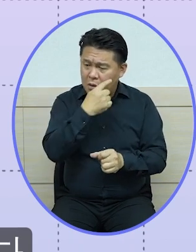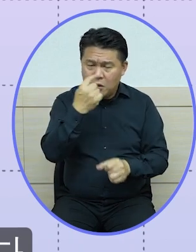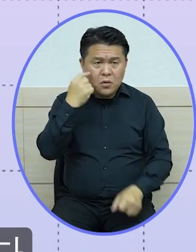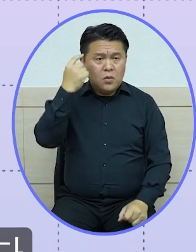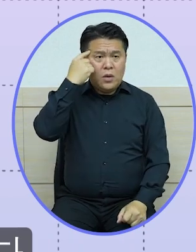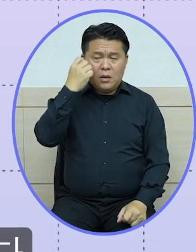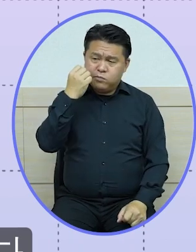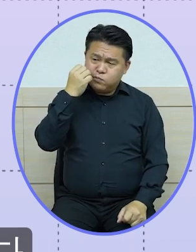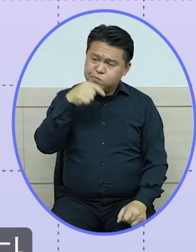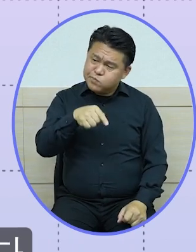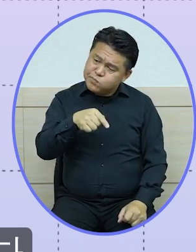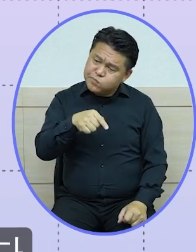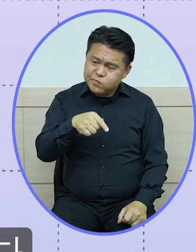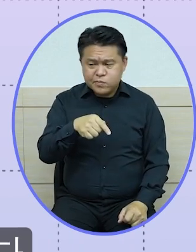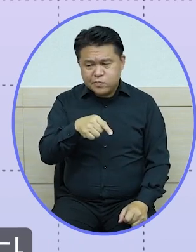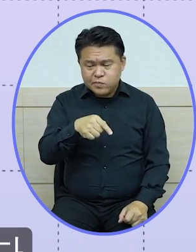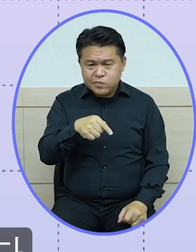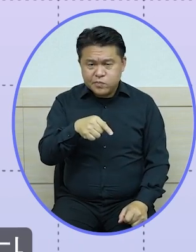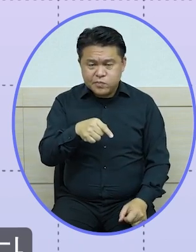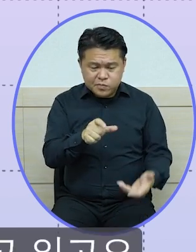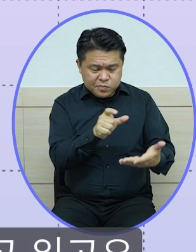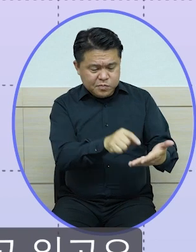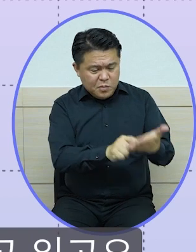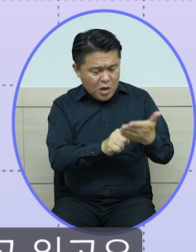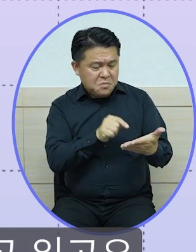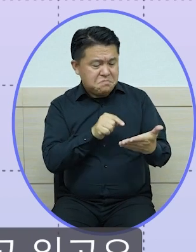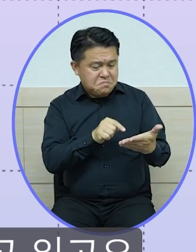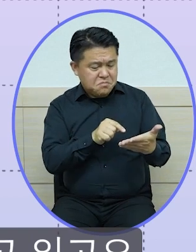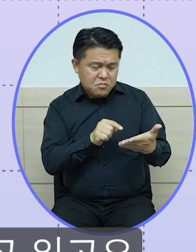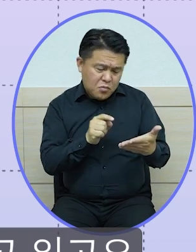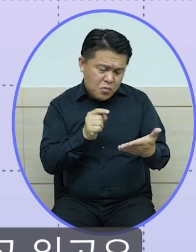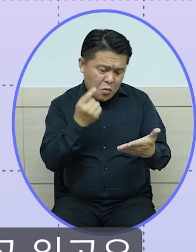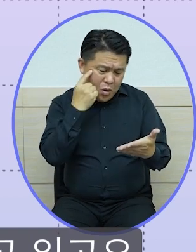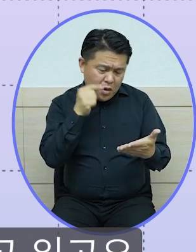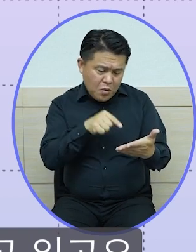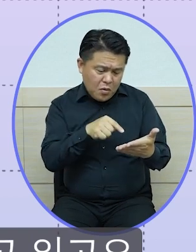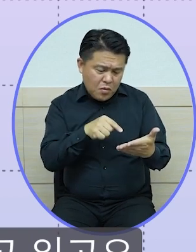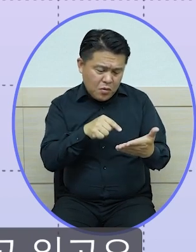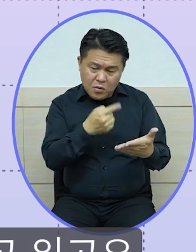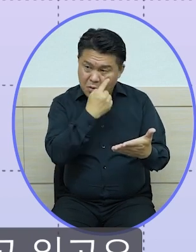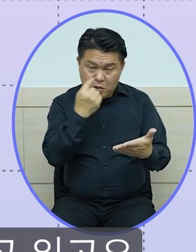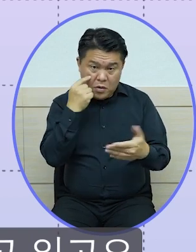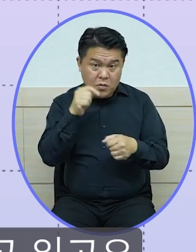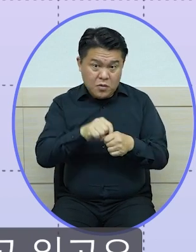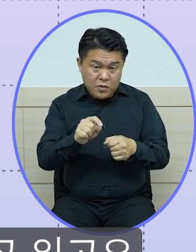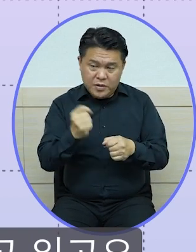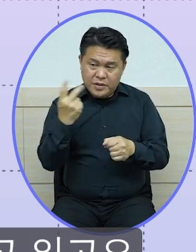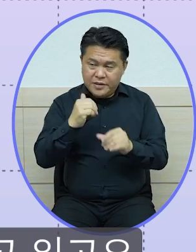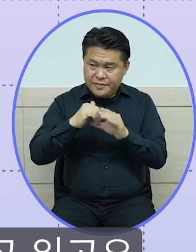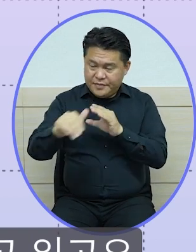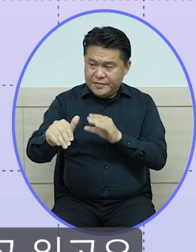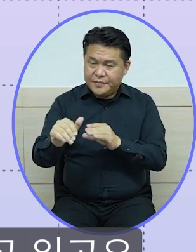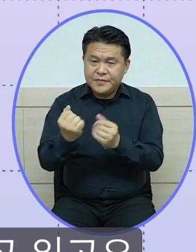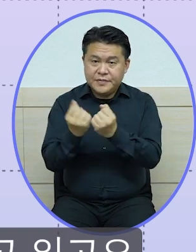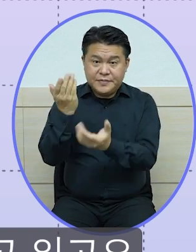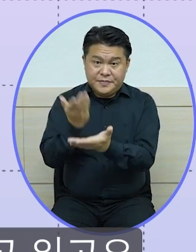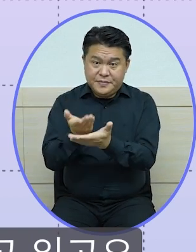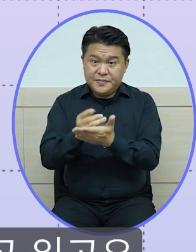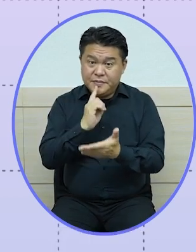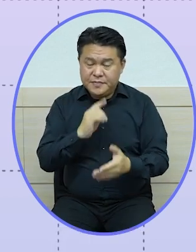하면서 이제 시스템에서 이제 로그가 남습니다. 그래서 이제 저희가 그거를 기준으로 이제 답변을 요청드리고